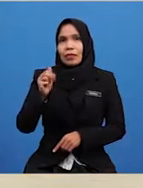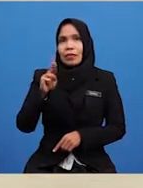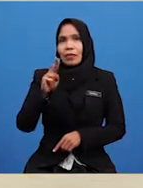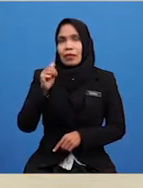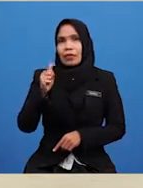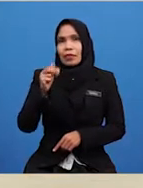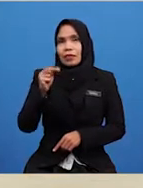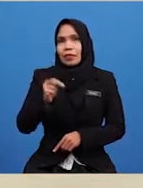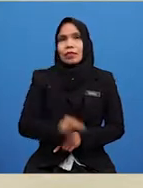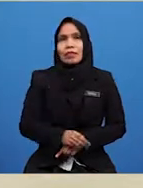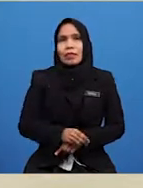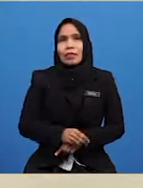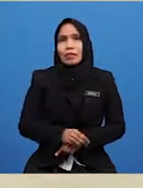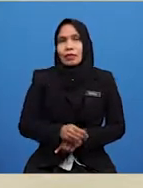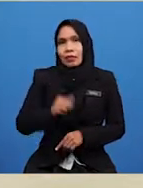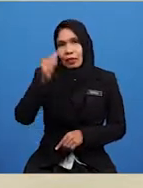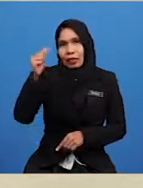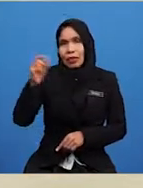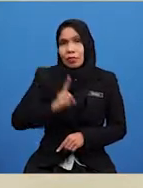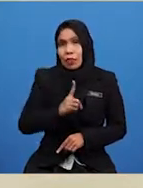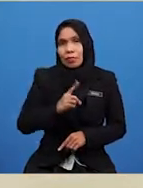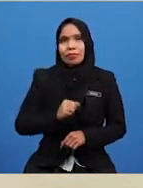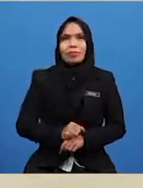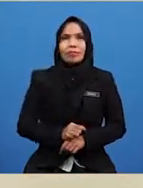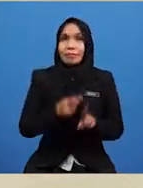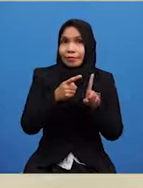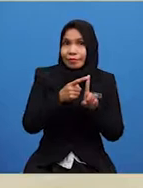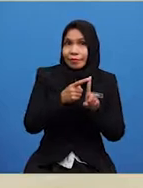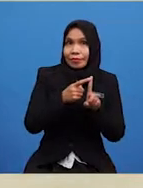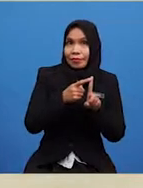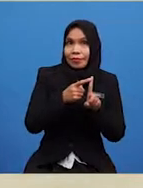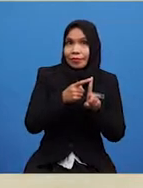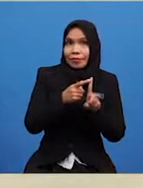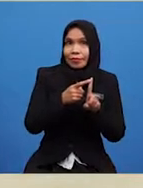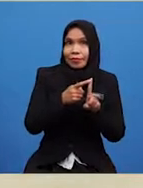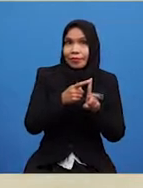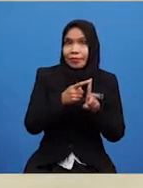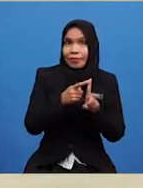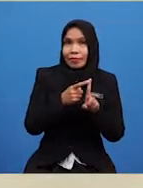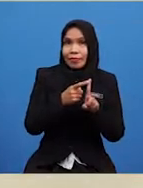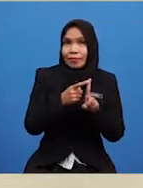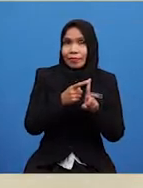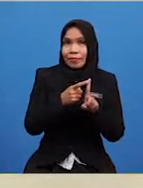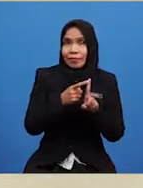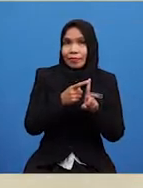menjadi penaung kepada aktiviti dakwah dan perbincangan kitab agama seperti Darul Manzum.